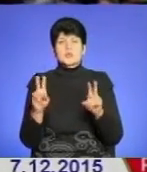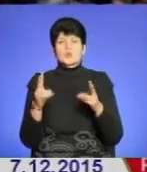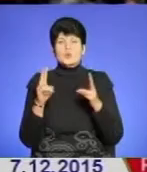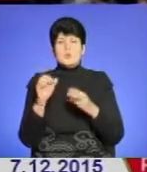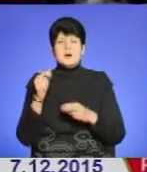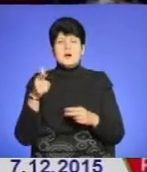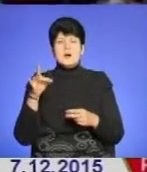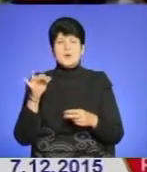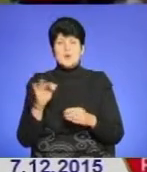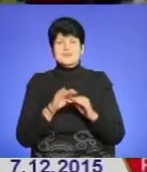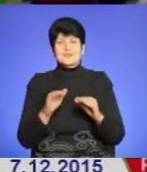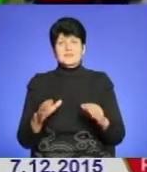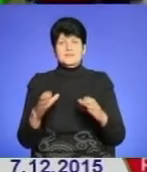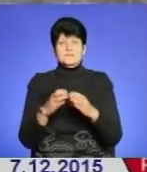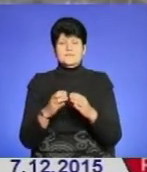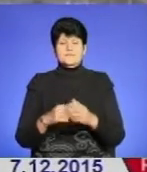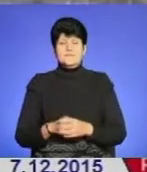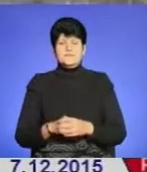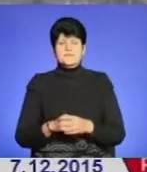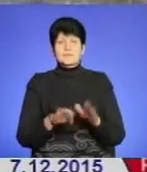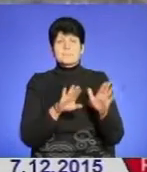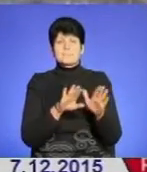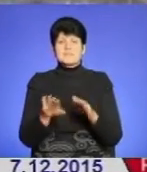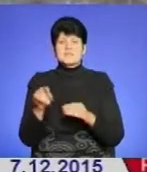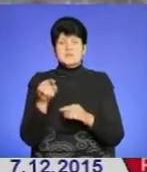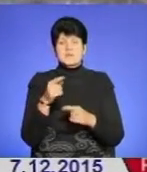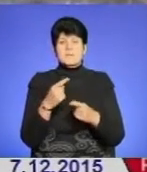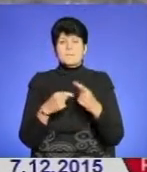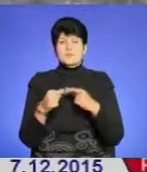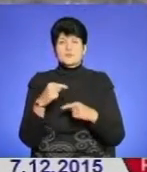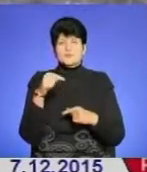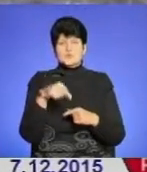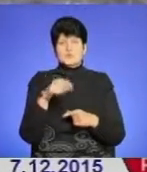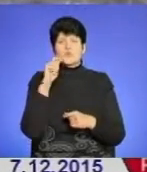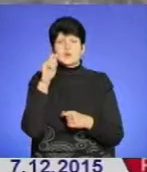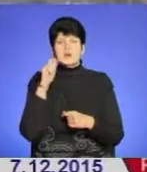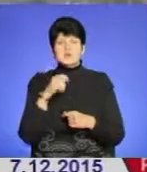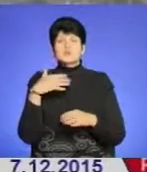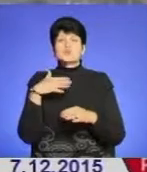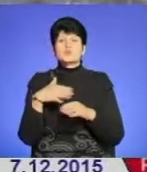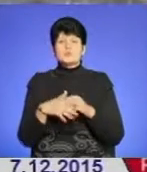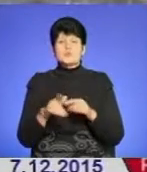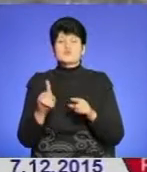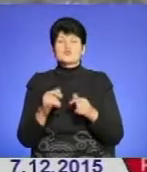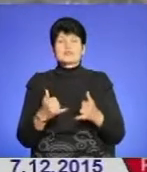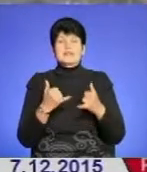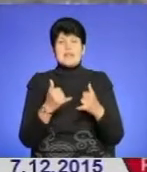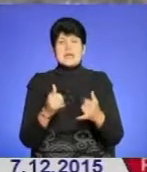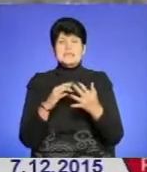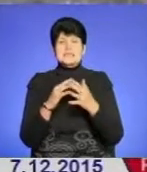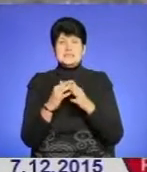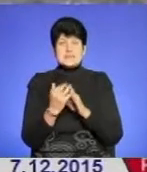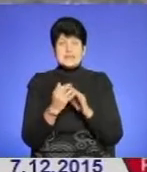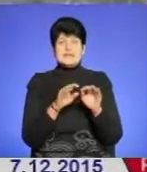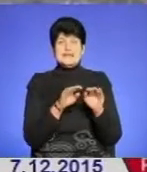його дитячу секцію. Після того, коли я повернувся сюди, в Україну, я зрозумів, що для села, для такого рівня села,